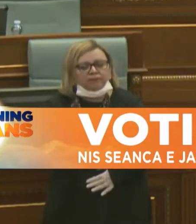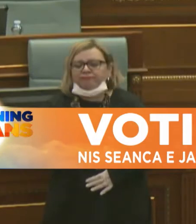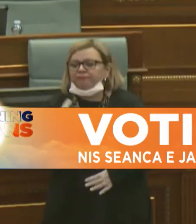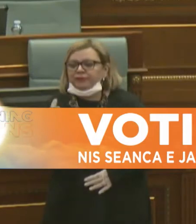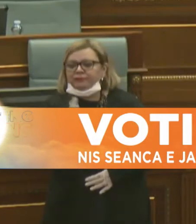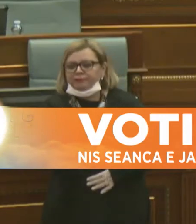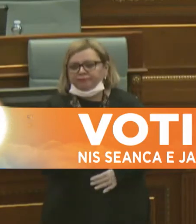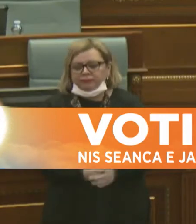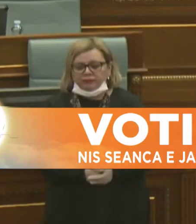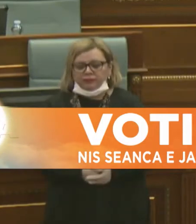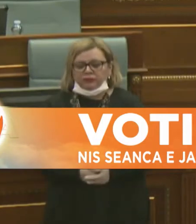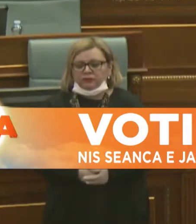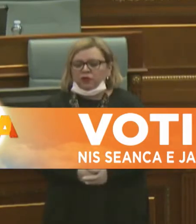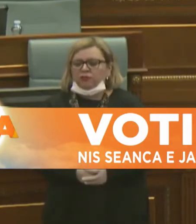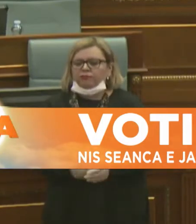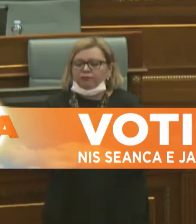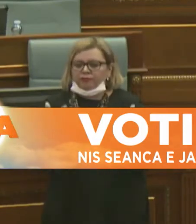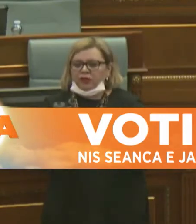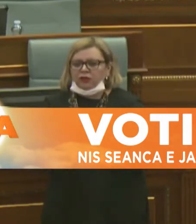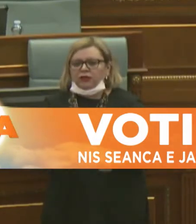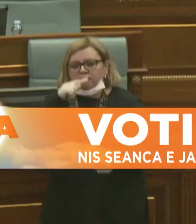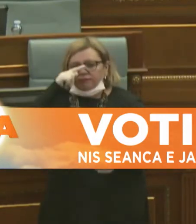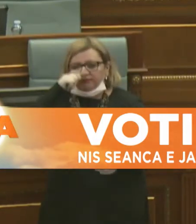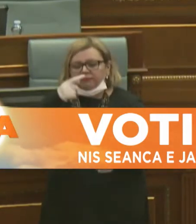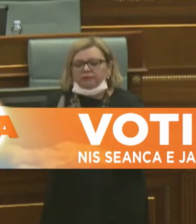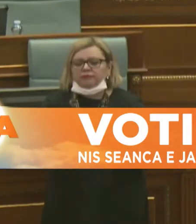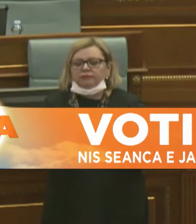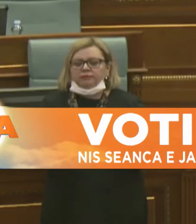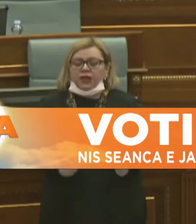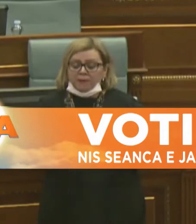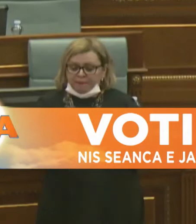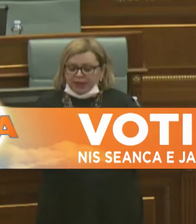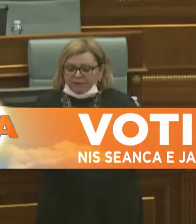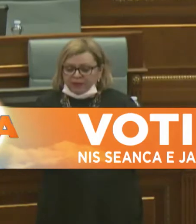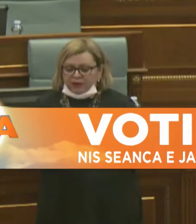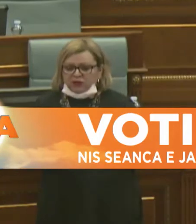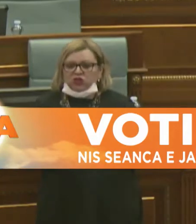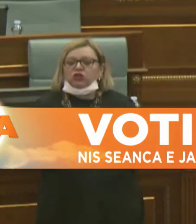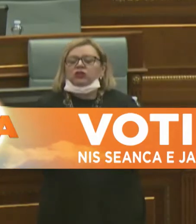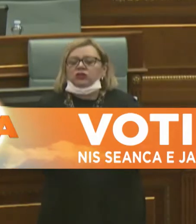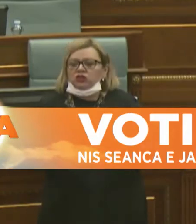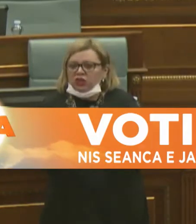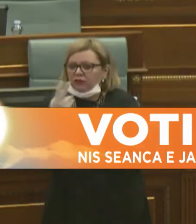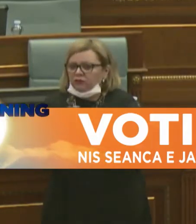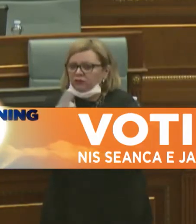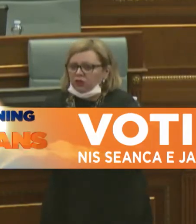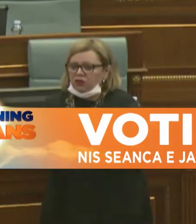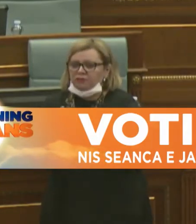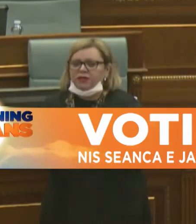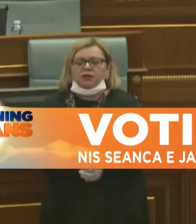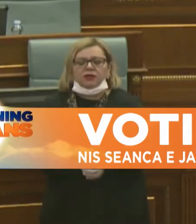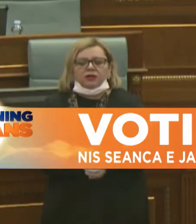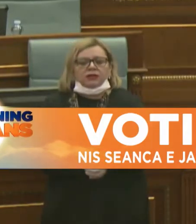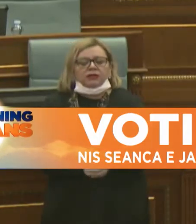tjetërin. Por, e them me krenari, se pavarësirë se jemi një shtetiri me resurset të